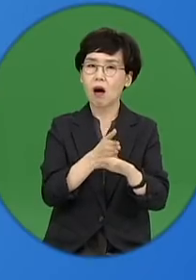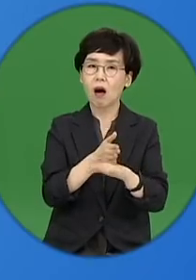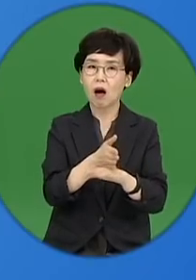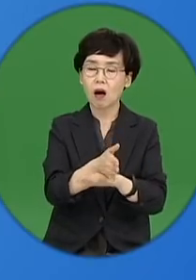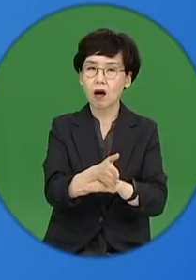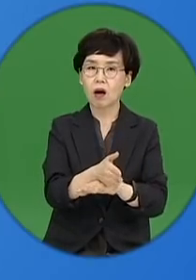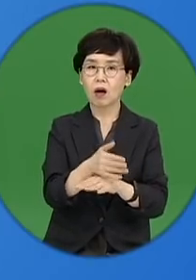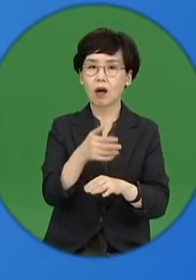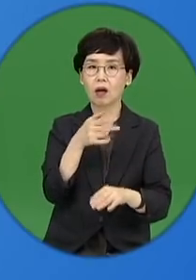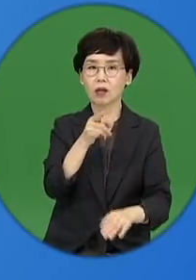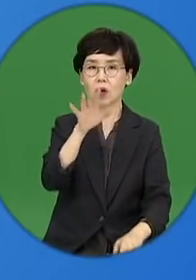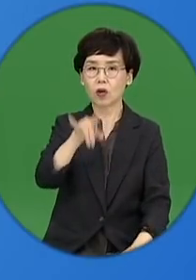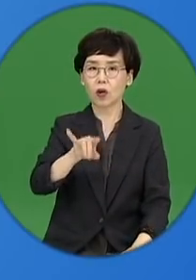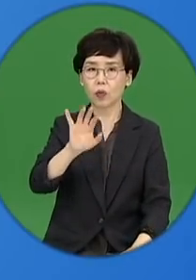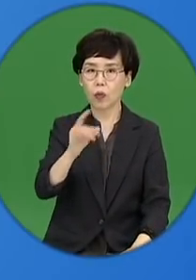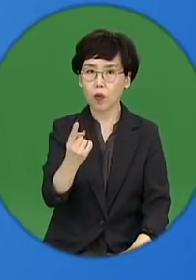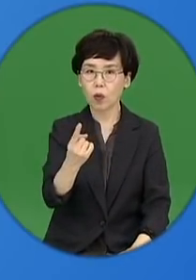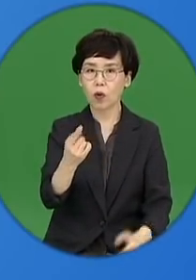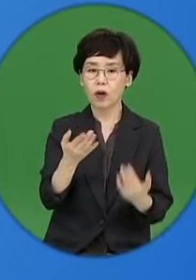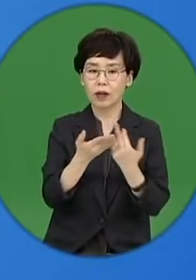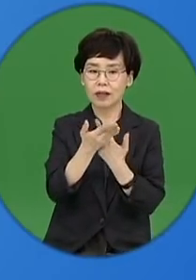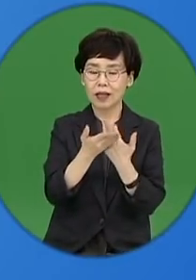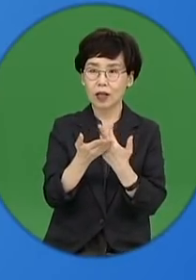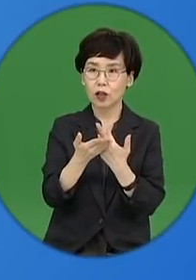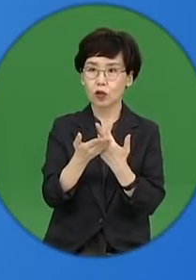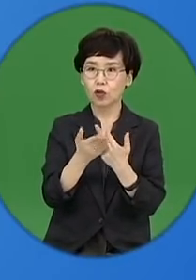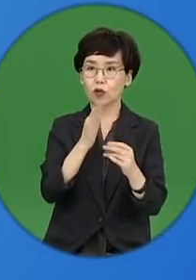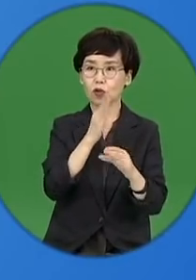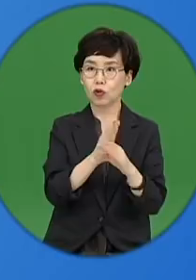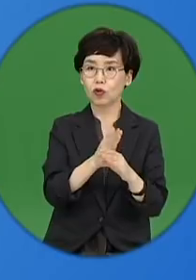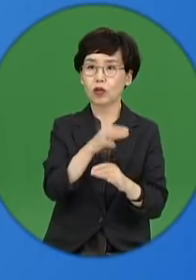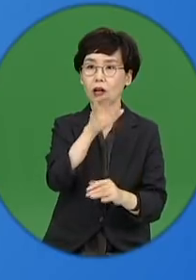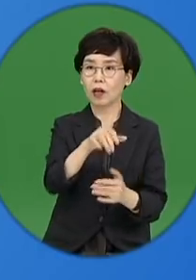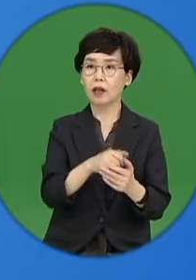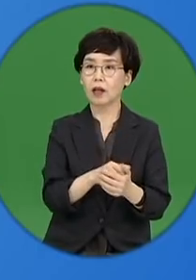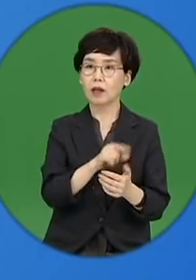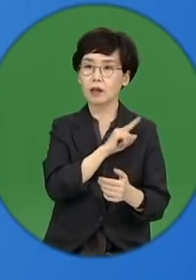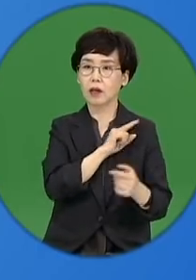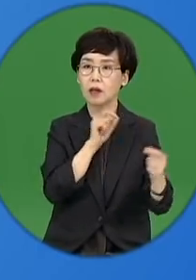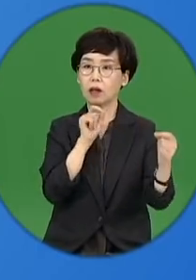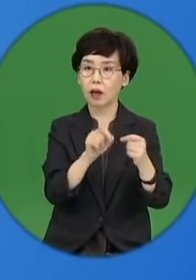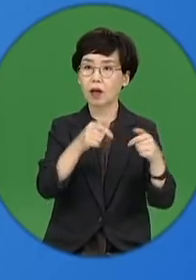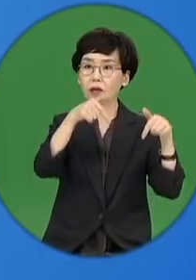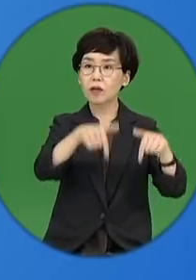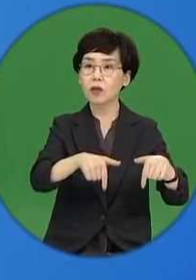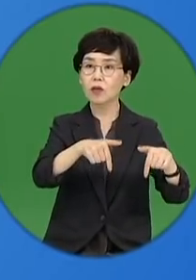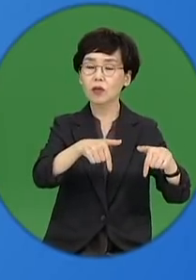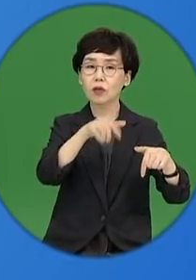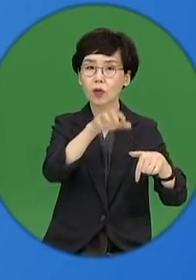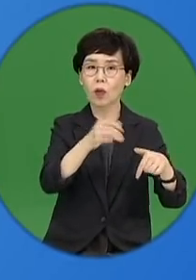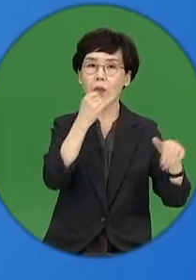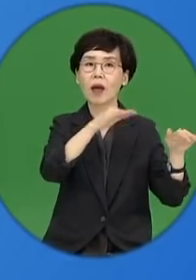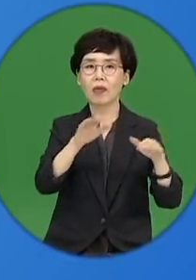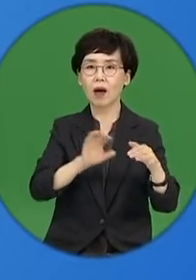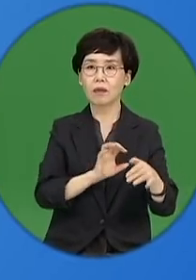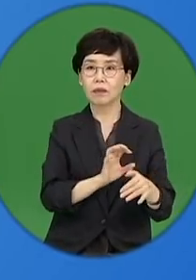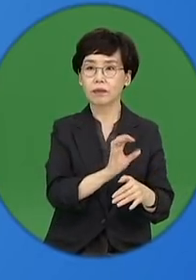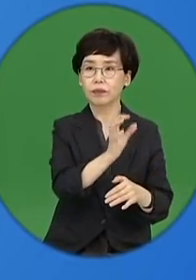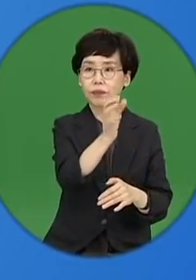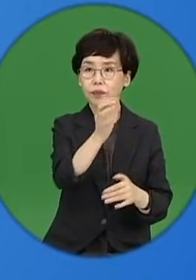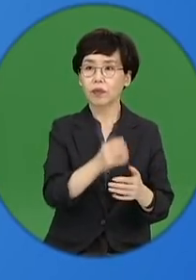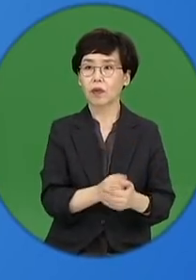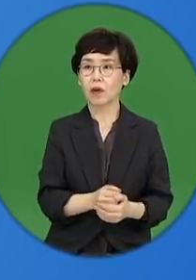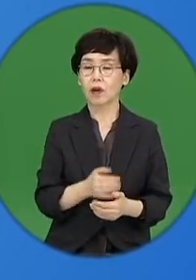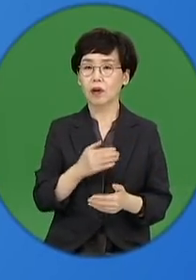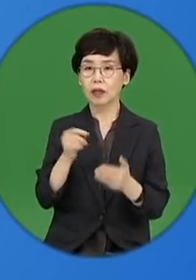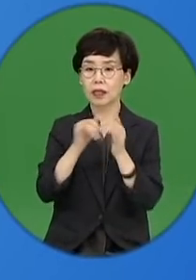서귀포와 제주항 사이에 있는 그 제주 내륙 지역과 가장 인접한 서쪽 바다를 지나고 있다고 보시면 되고요. 완도, 저희 취재